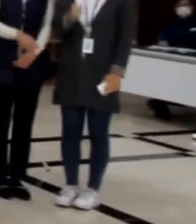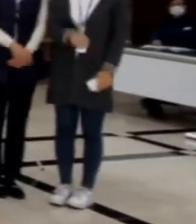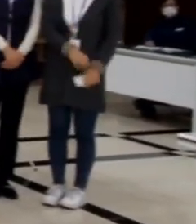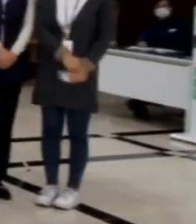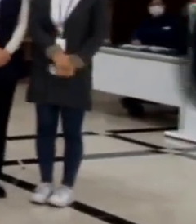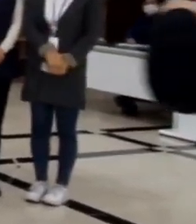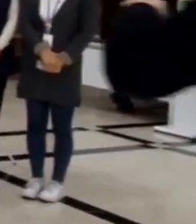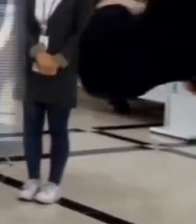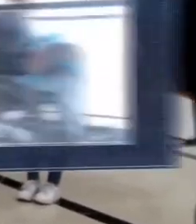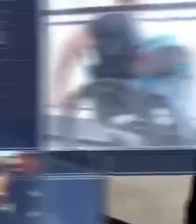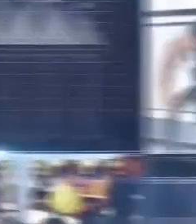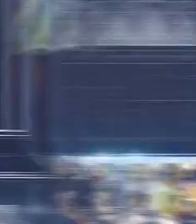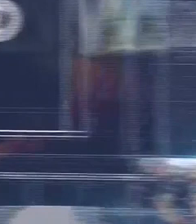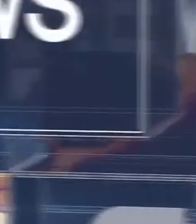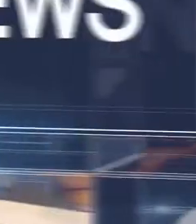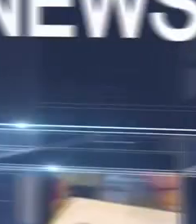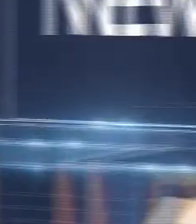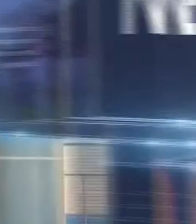입니다